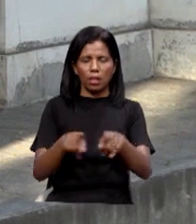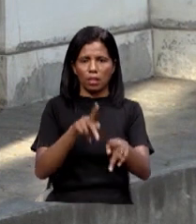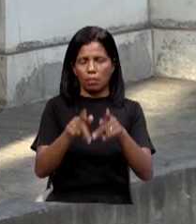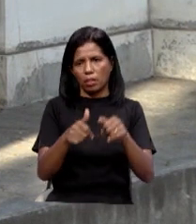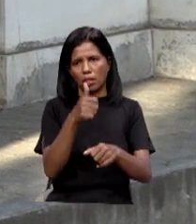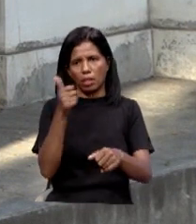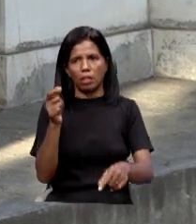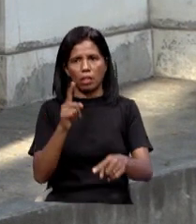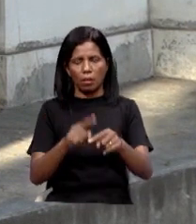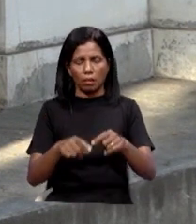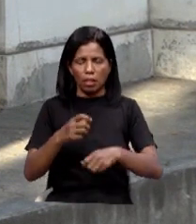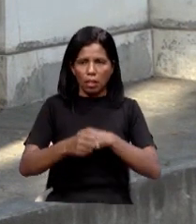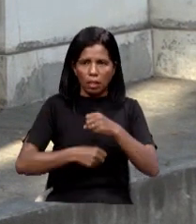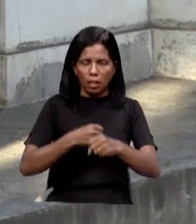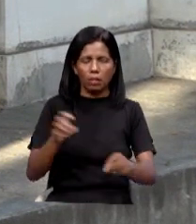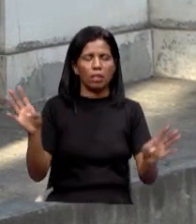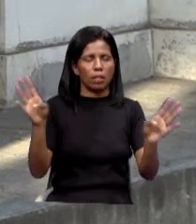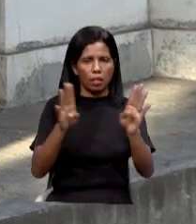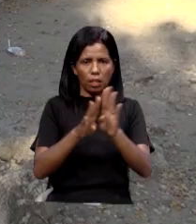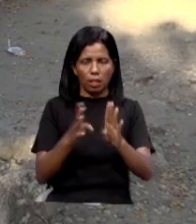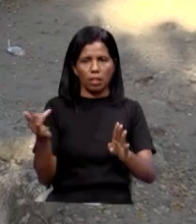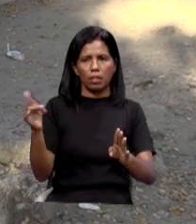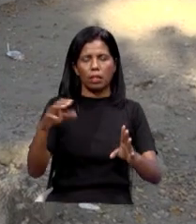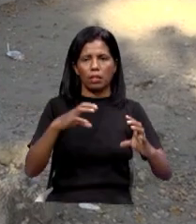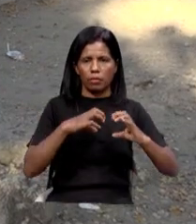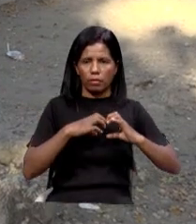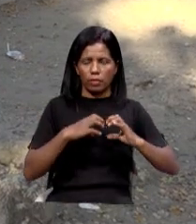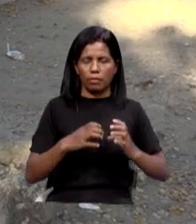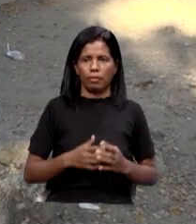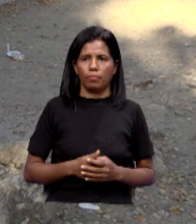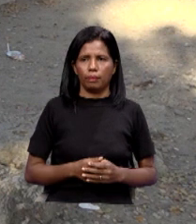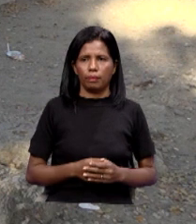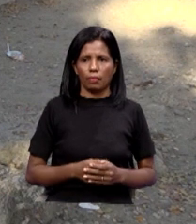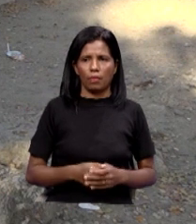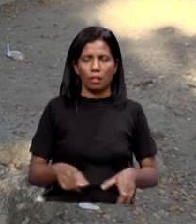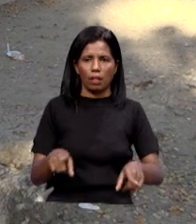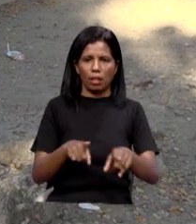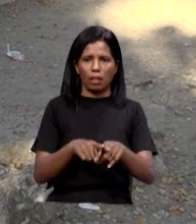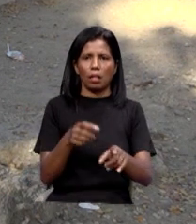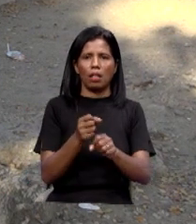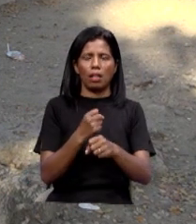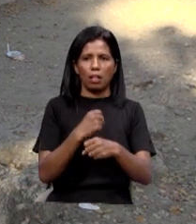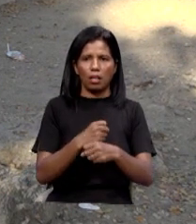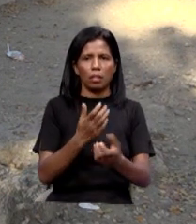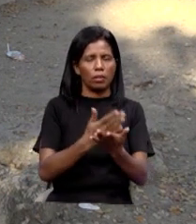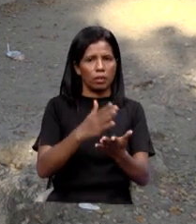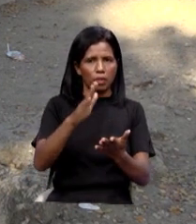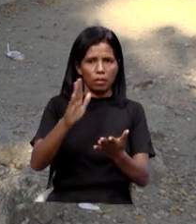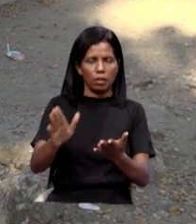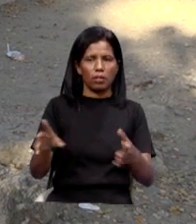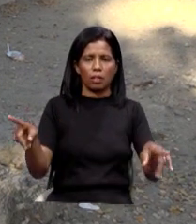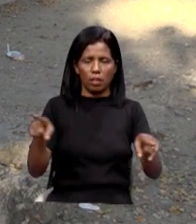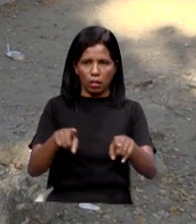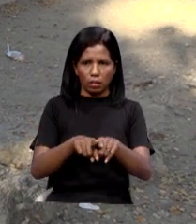bela-bele tambah terus sita kahela sirane fuan. Kondisau nemos alaos atu fahe nuh halo